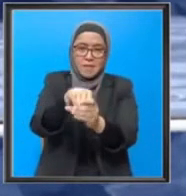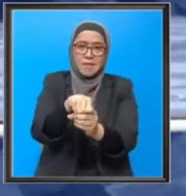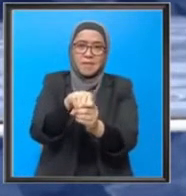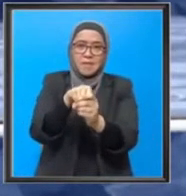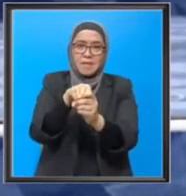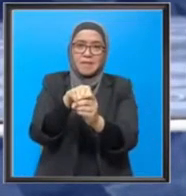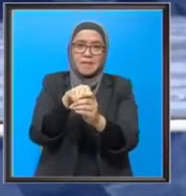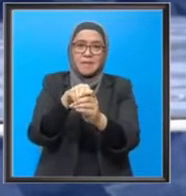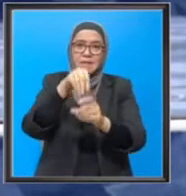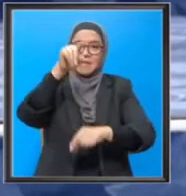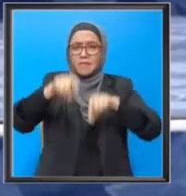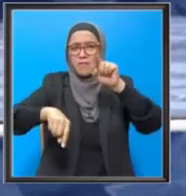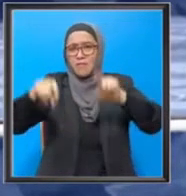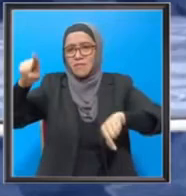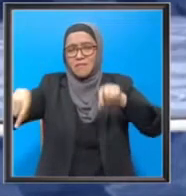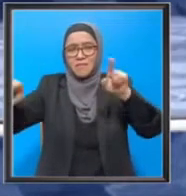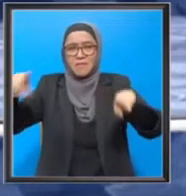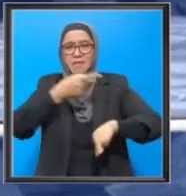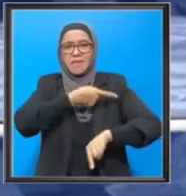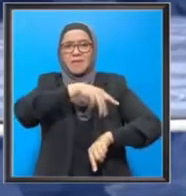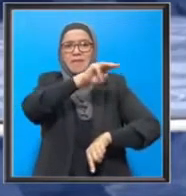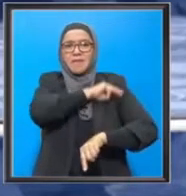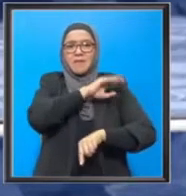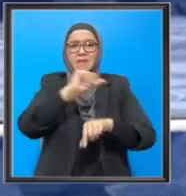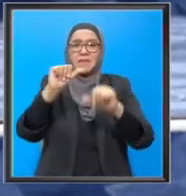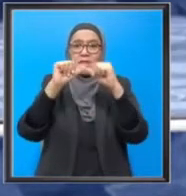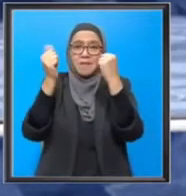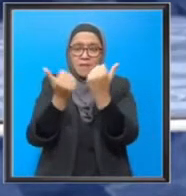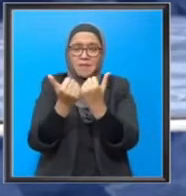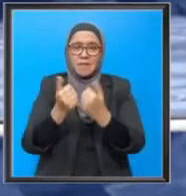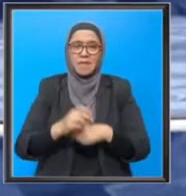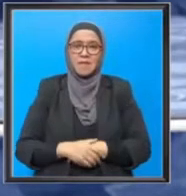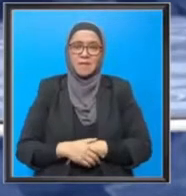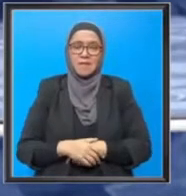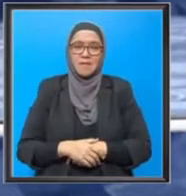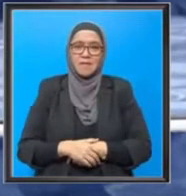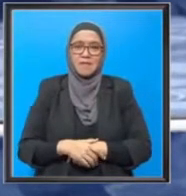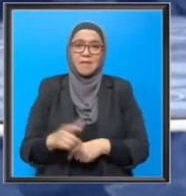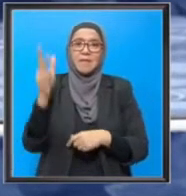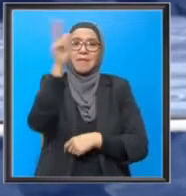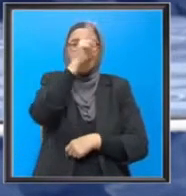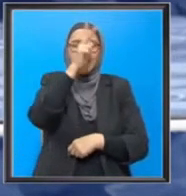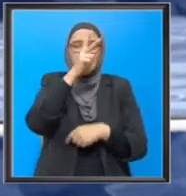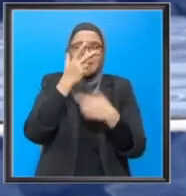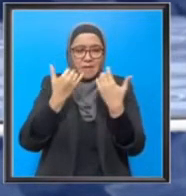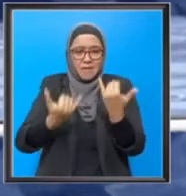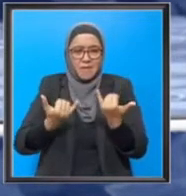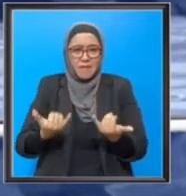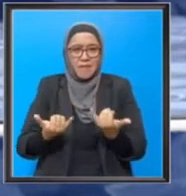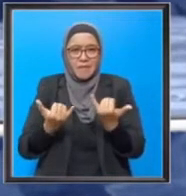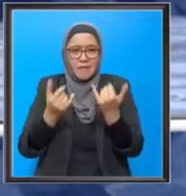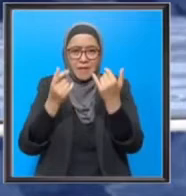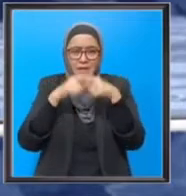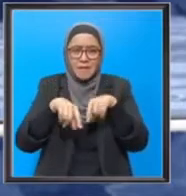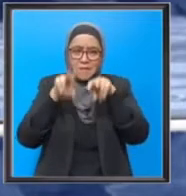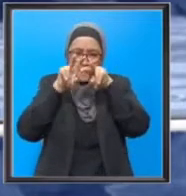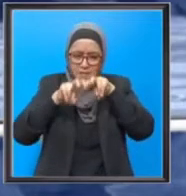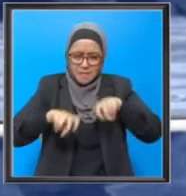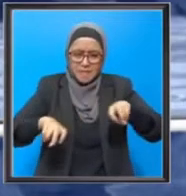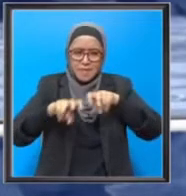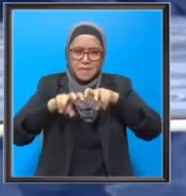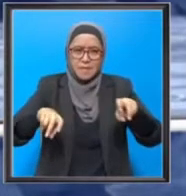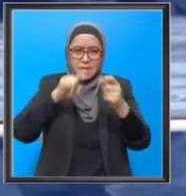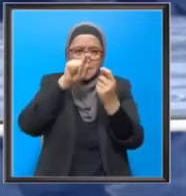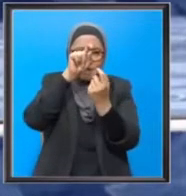pelibatan pelbagai kementerian dan Regency Sudirman itu kerajaan sedang meneliti satu persatu sore yang